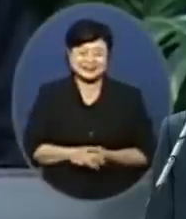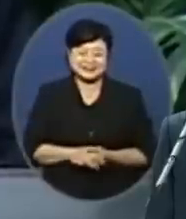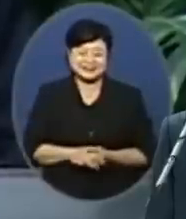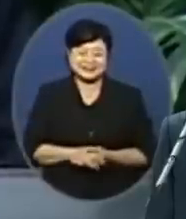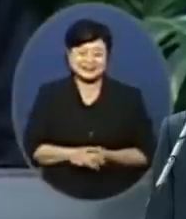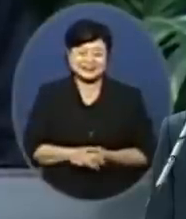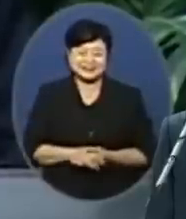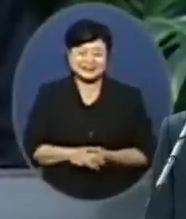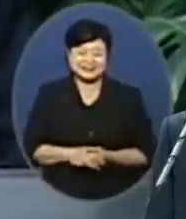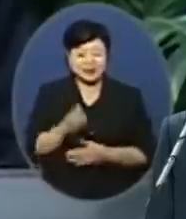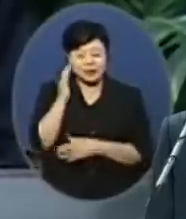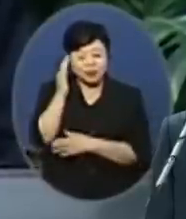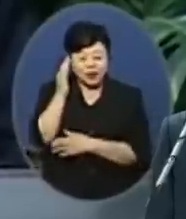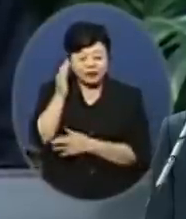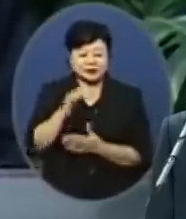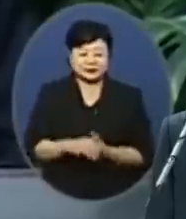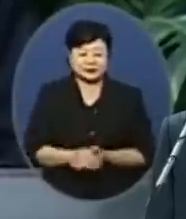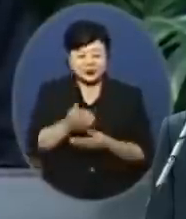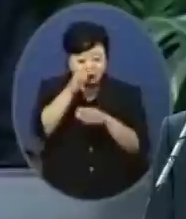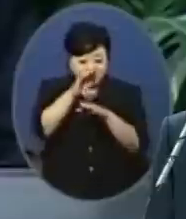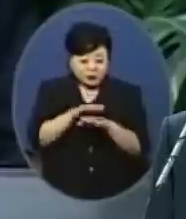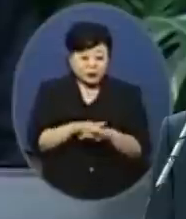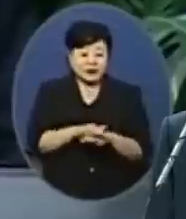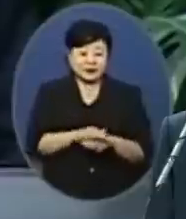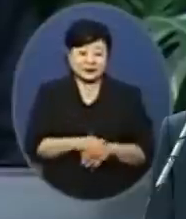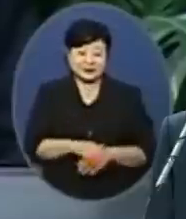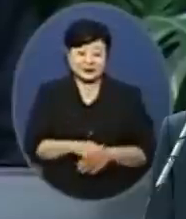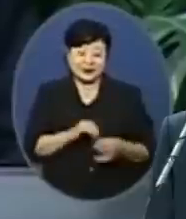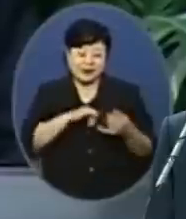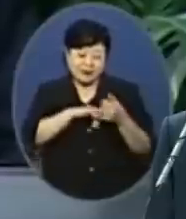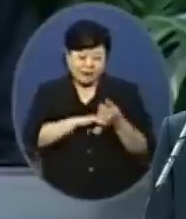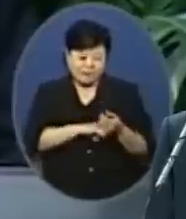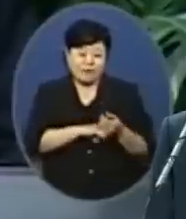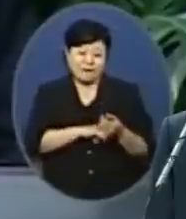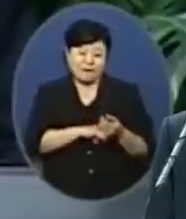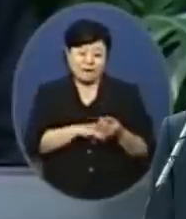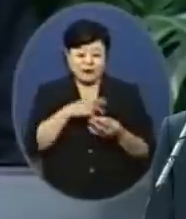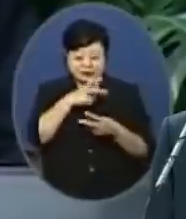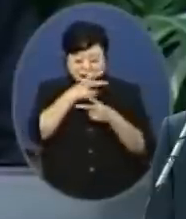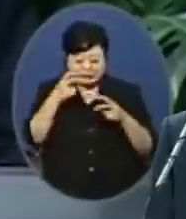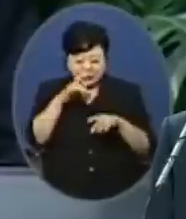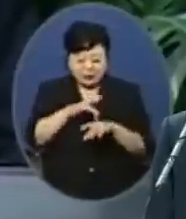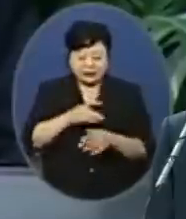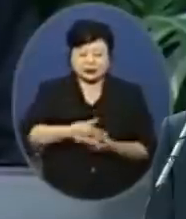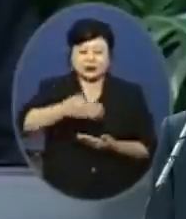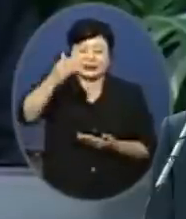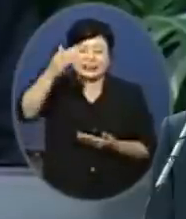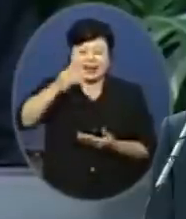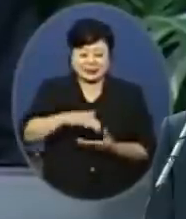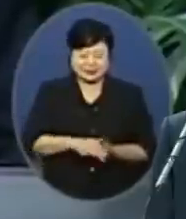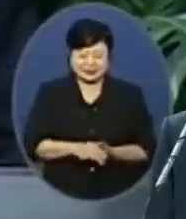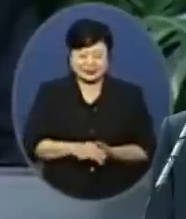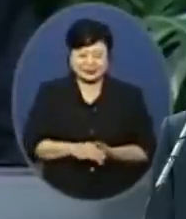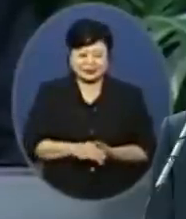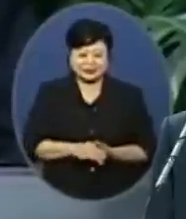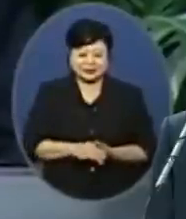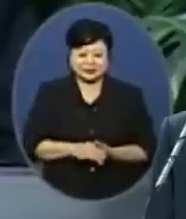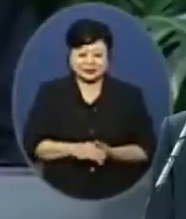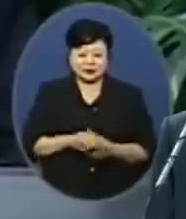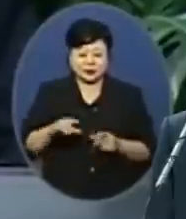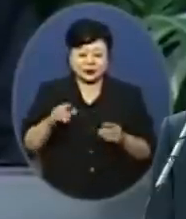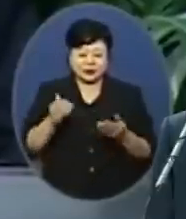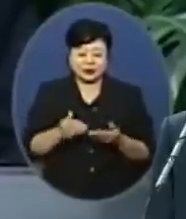어지간히 제가 목회하면서 우리 성도들에게는 꼭 잘 때 마귀를 쫓아내라, 그리고 평범한 일을 할